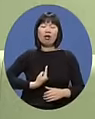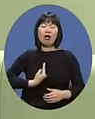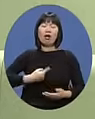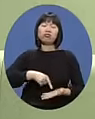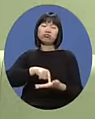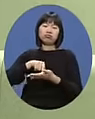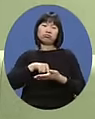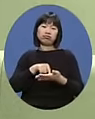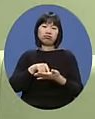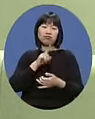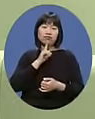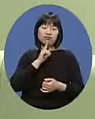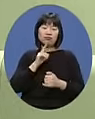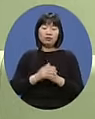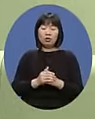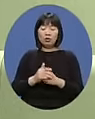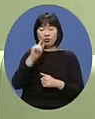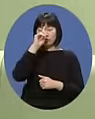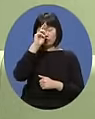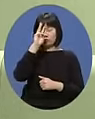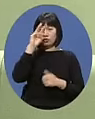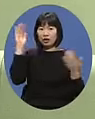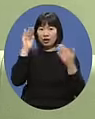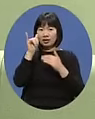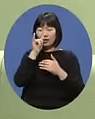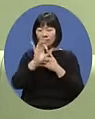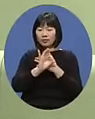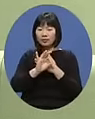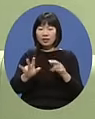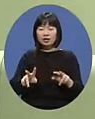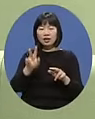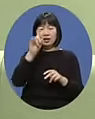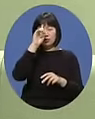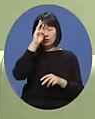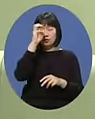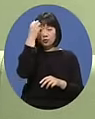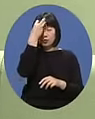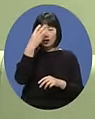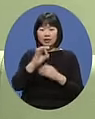하고요. 그다음에 이제 중학생 정도 되면은 아이들이 이제 중고등학생 정도